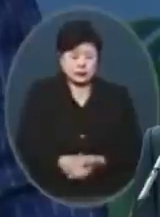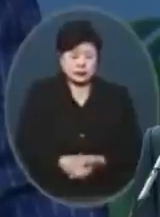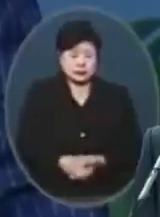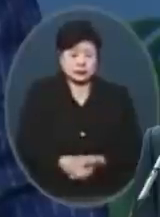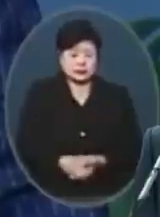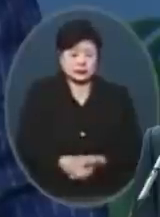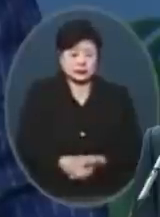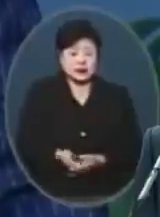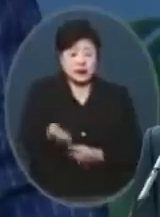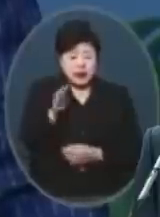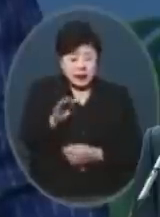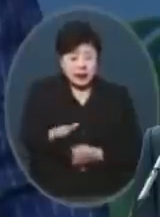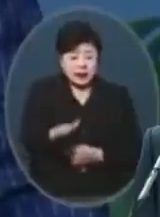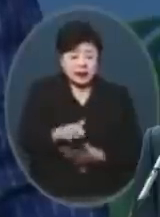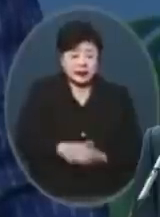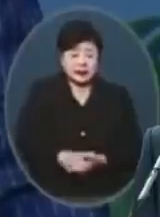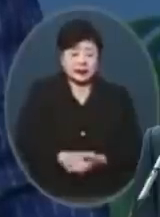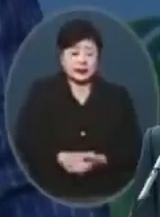그런데